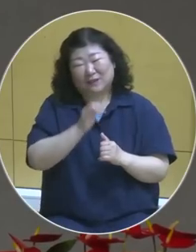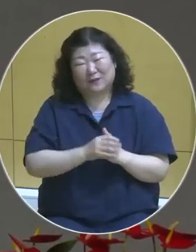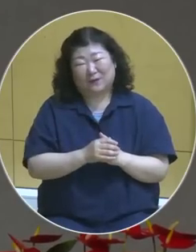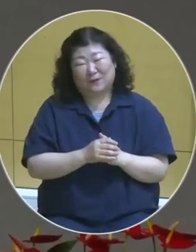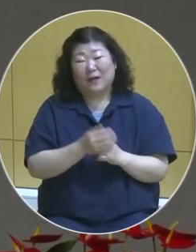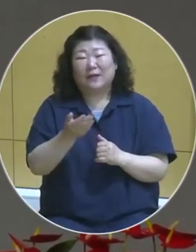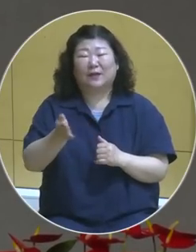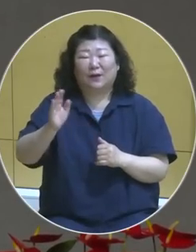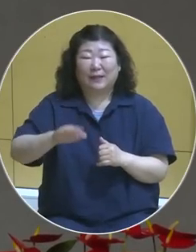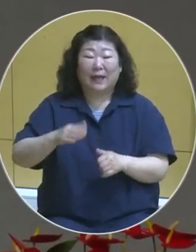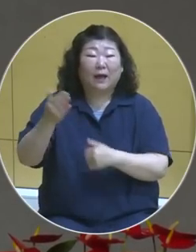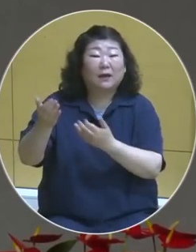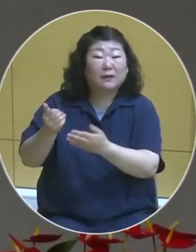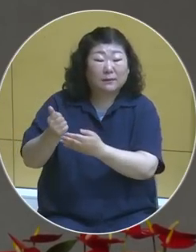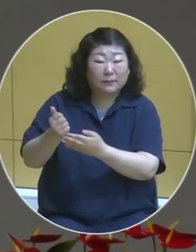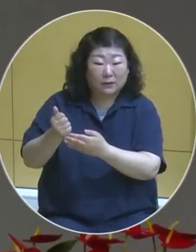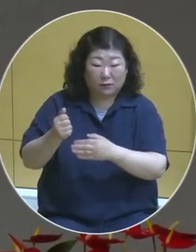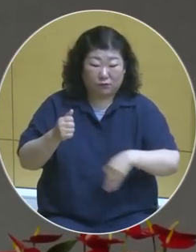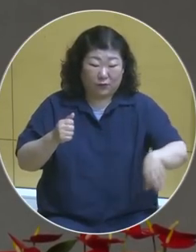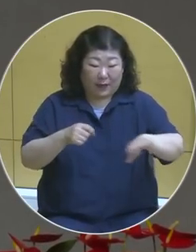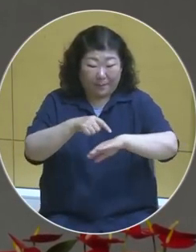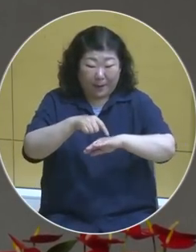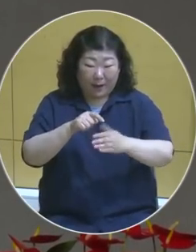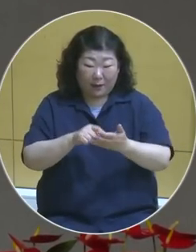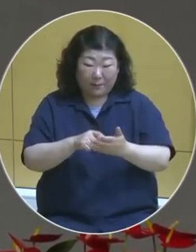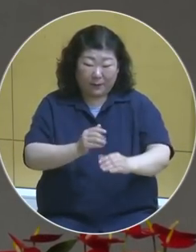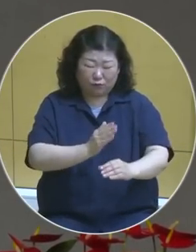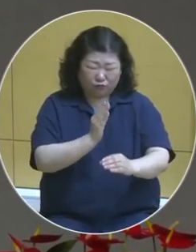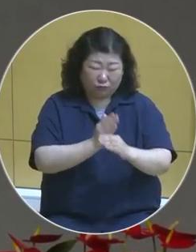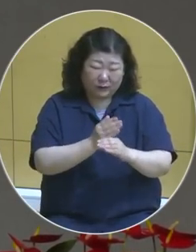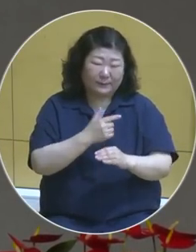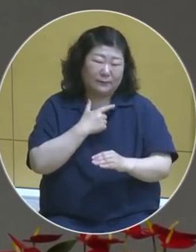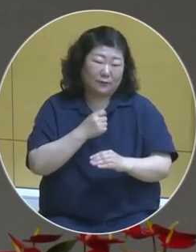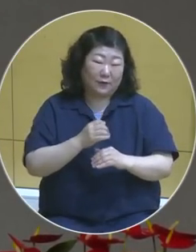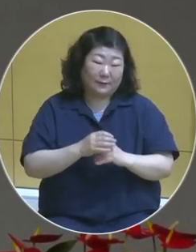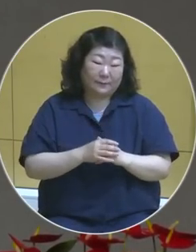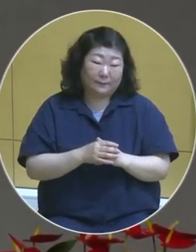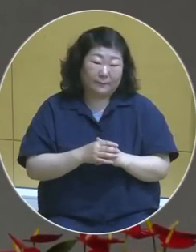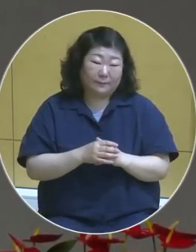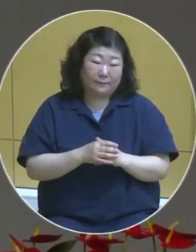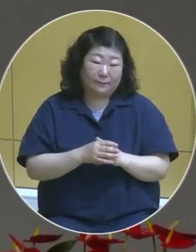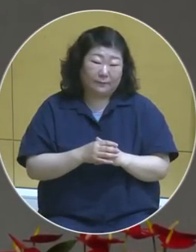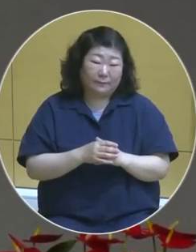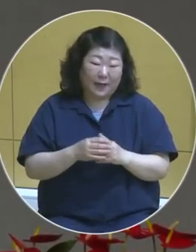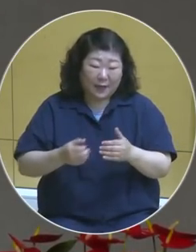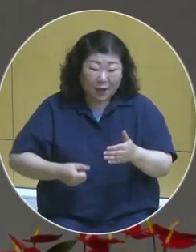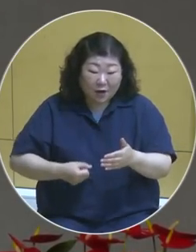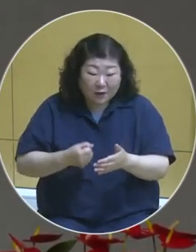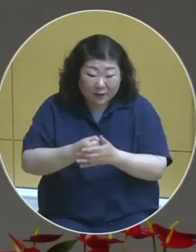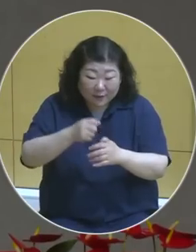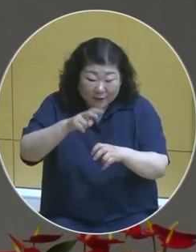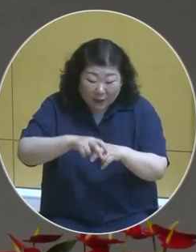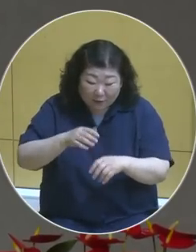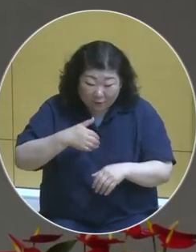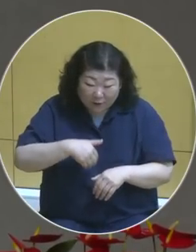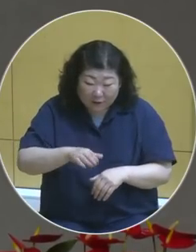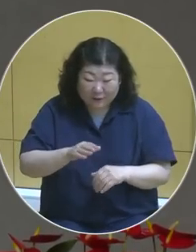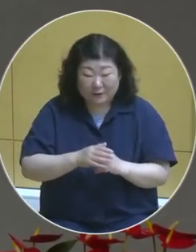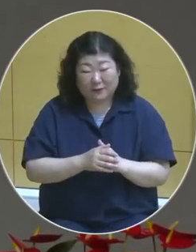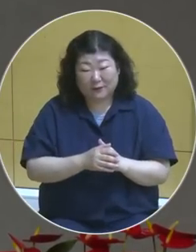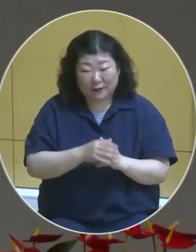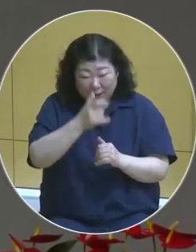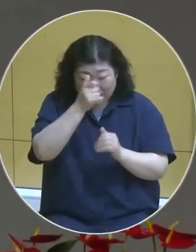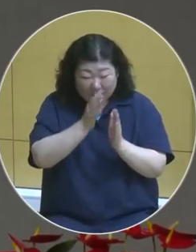그런데 하나님께서는 우리의 마음 중심을 보기를 원하십니다. 그래서 우리로 하여금 결단의 자리로 나가는지 기도하고